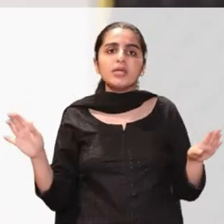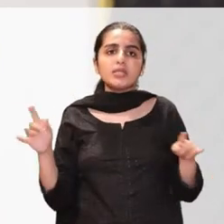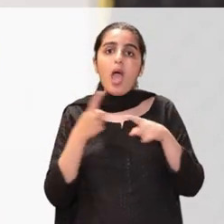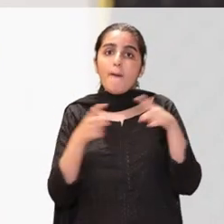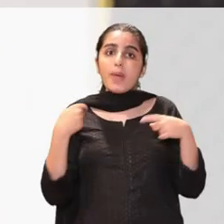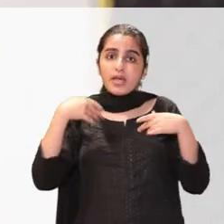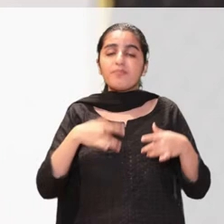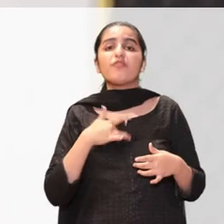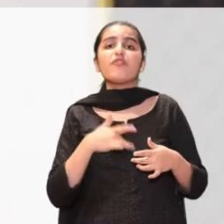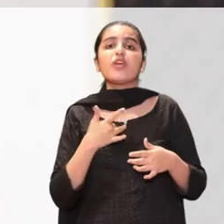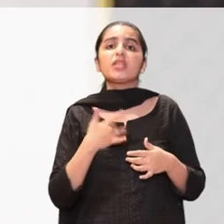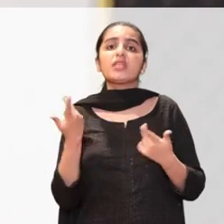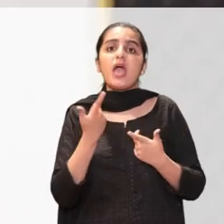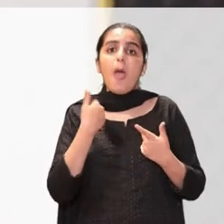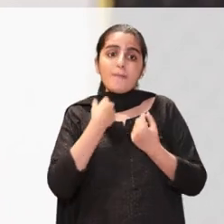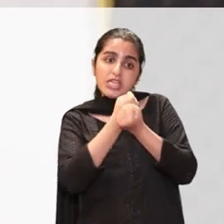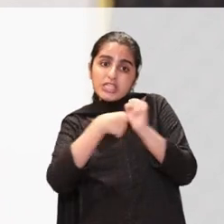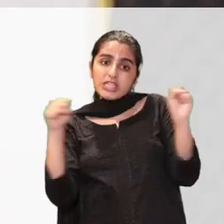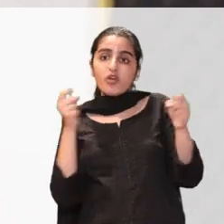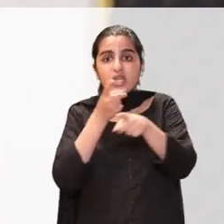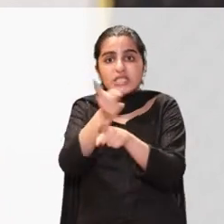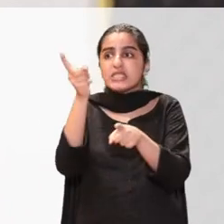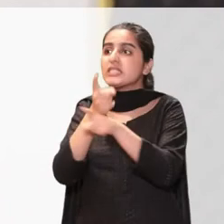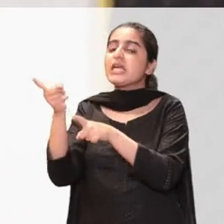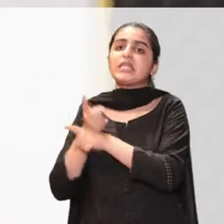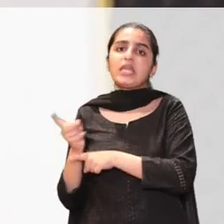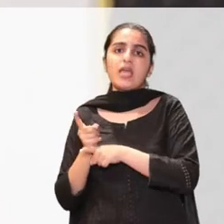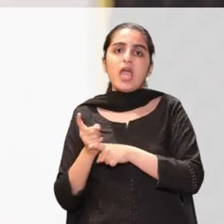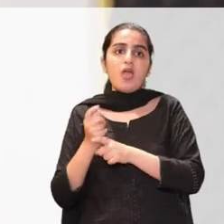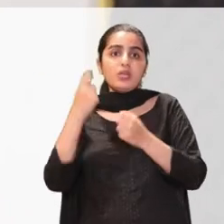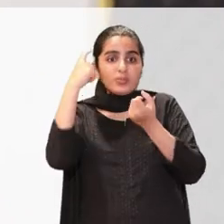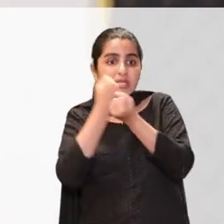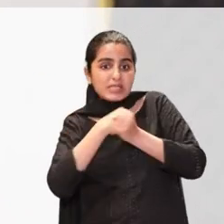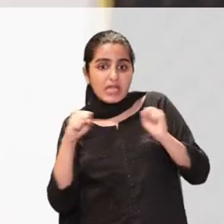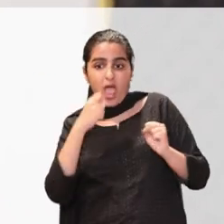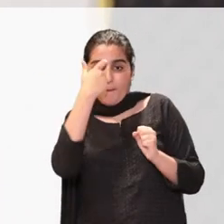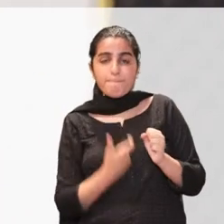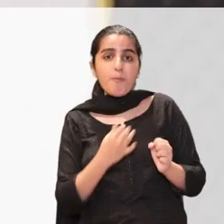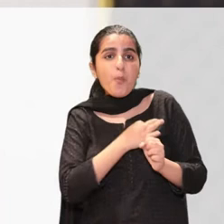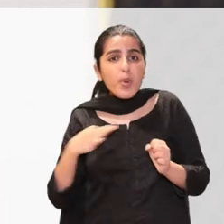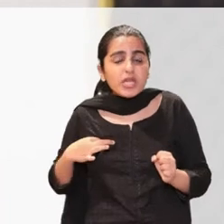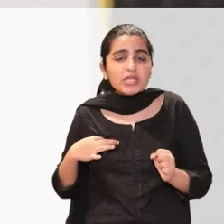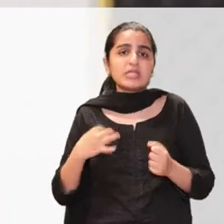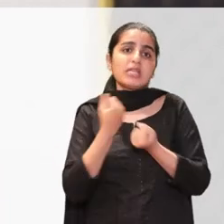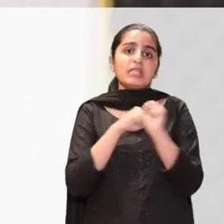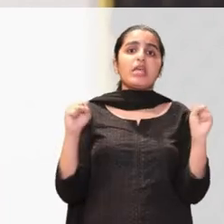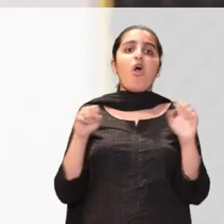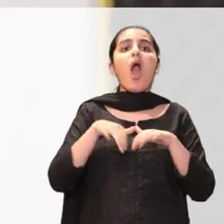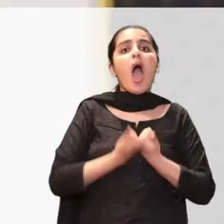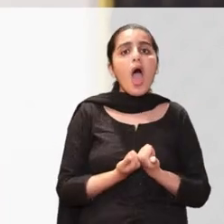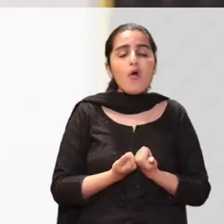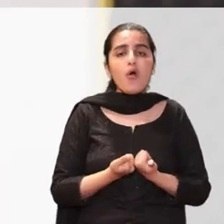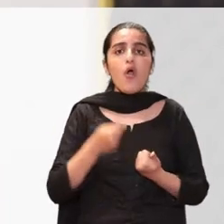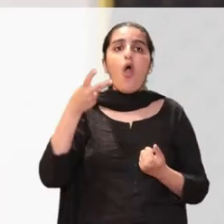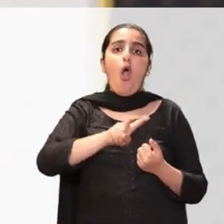पर मुख्तलिफ प्रोजेक्ट लांच करूं विमेन सिक्योरिटी क्या